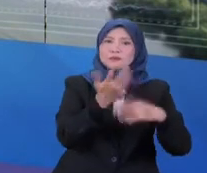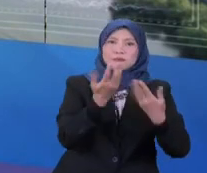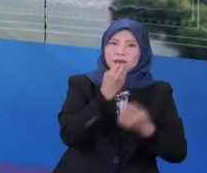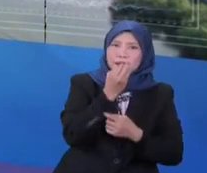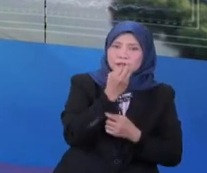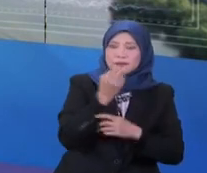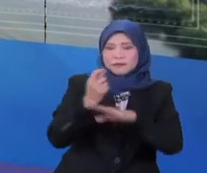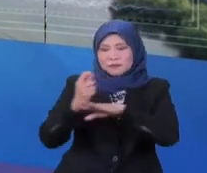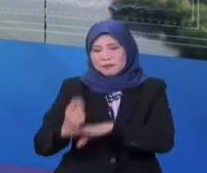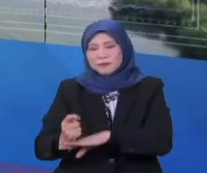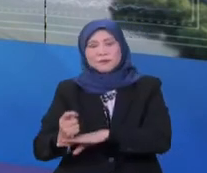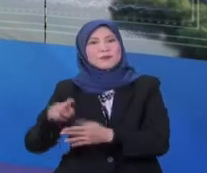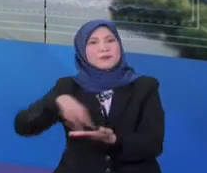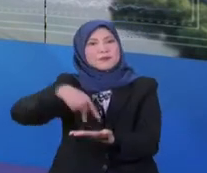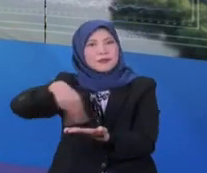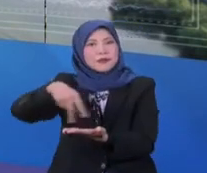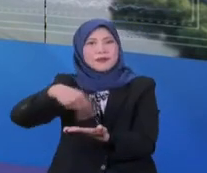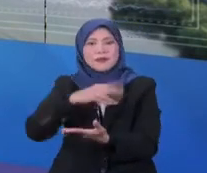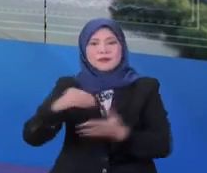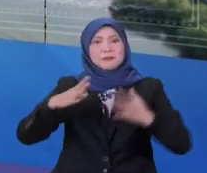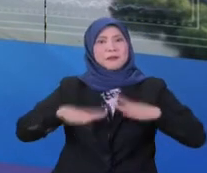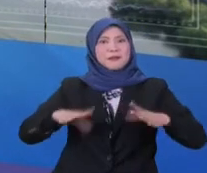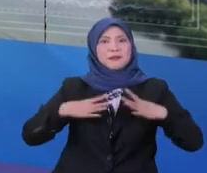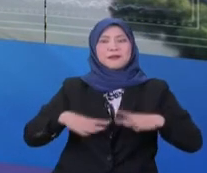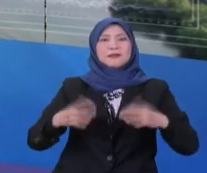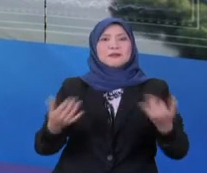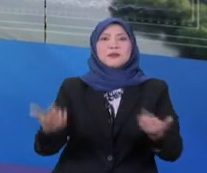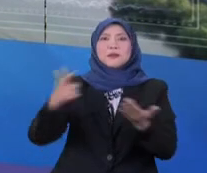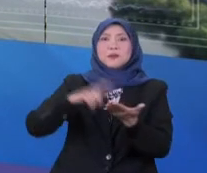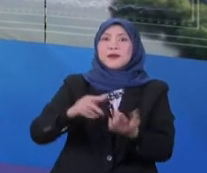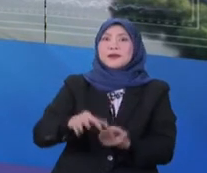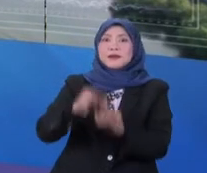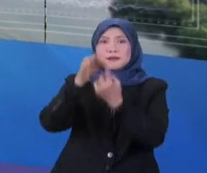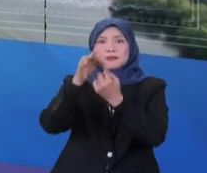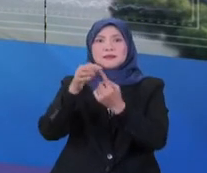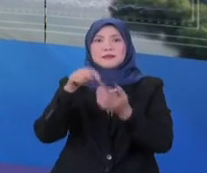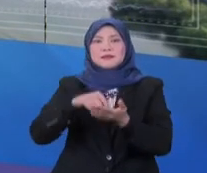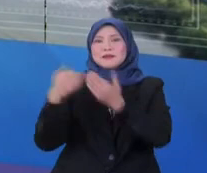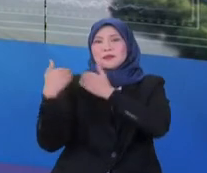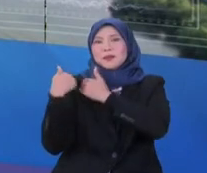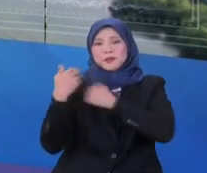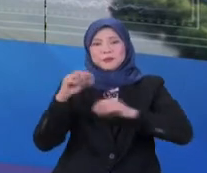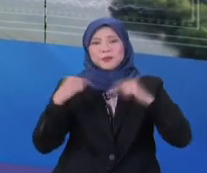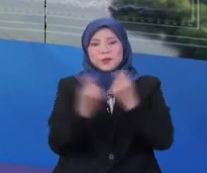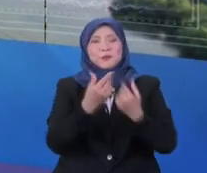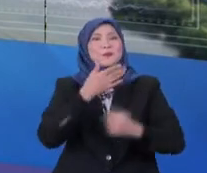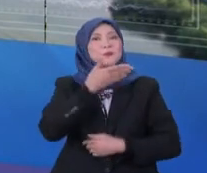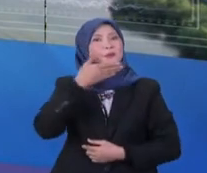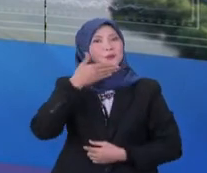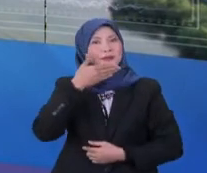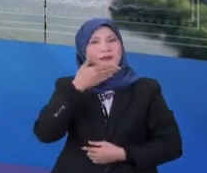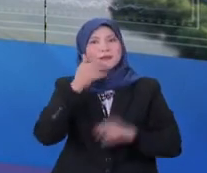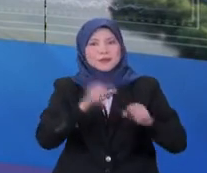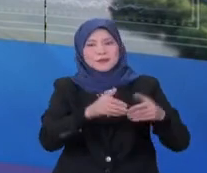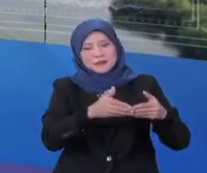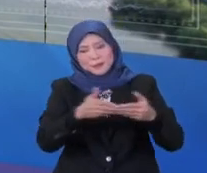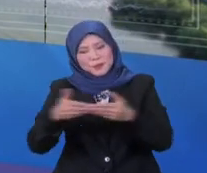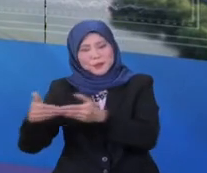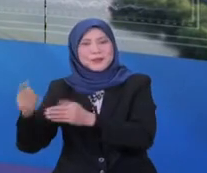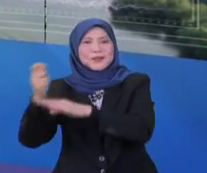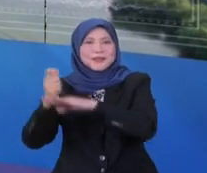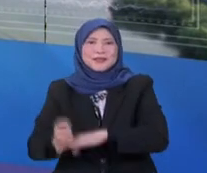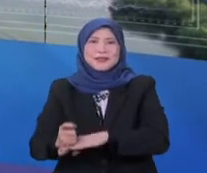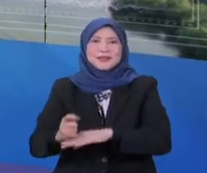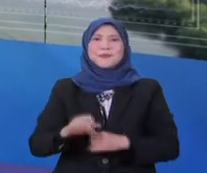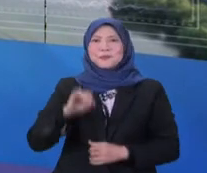dan tarian kepada antarabangsa. Laporan khas keamatan kali ini adalah mengenai peranan generasi muda penyambung warisan tradisi.